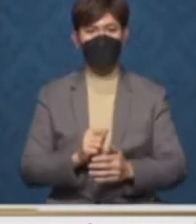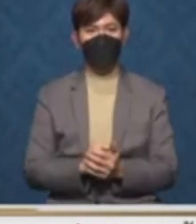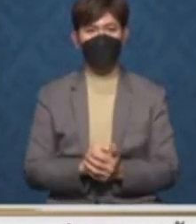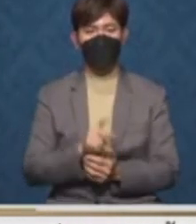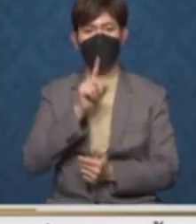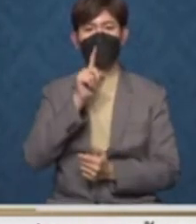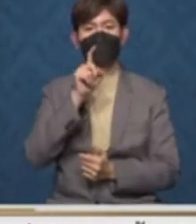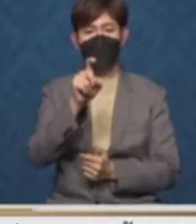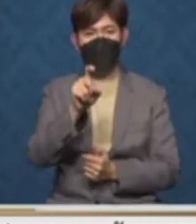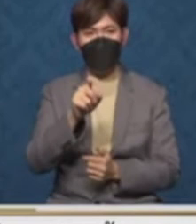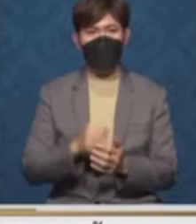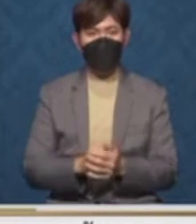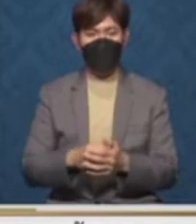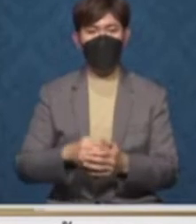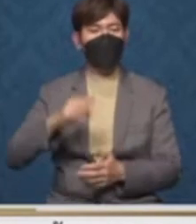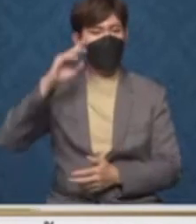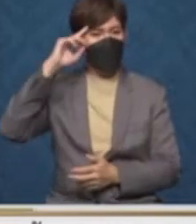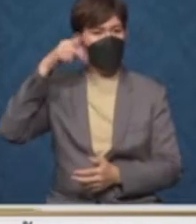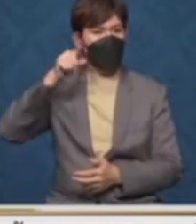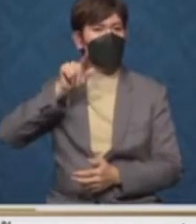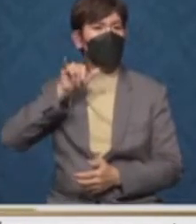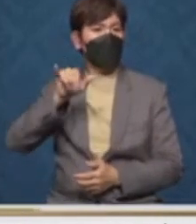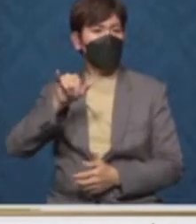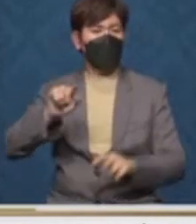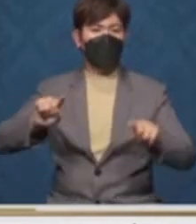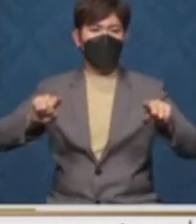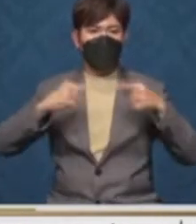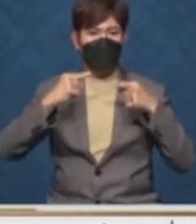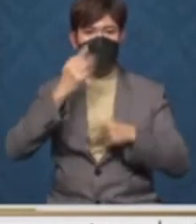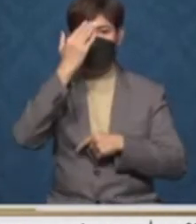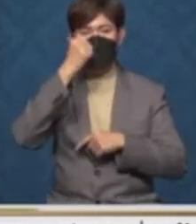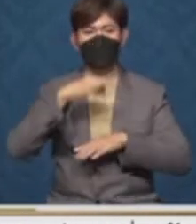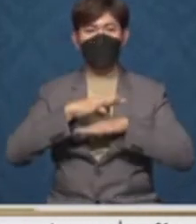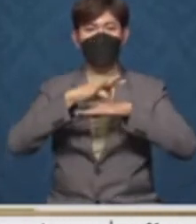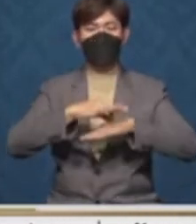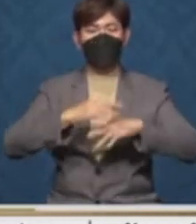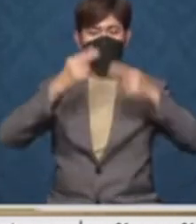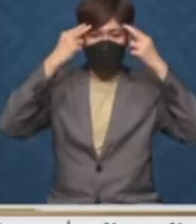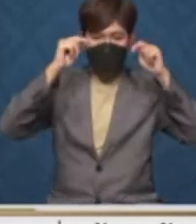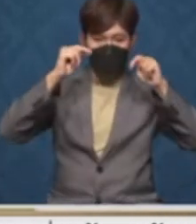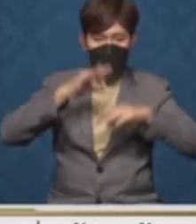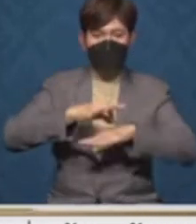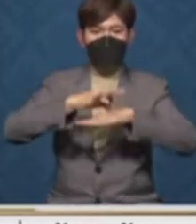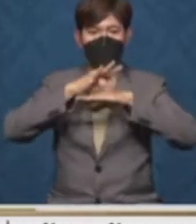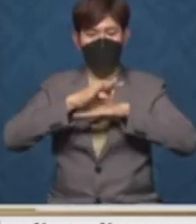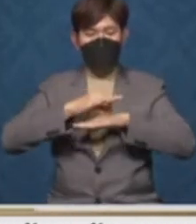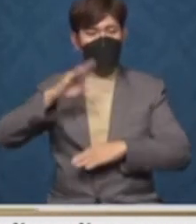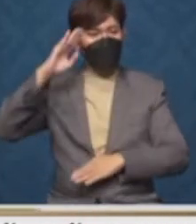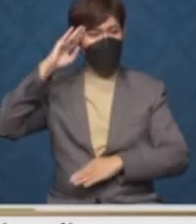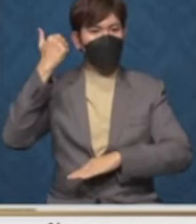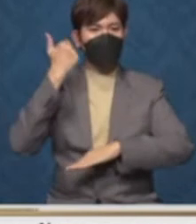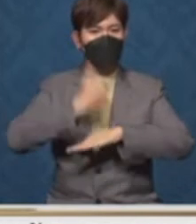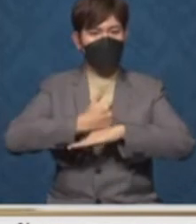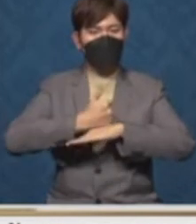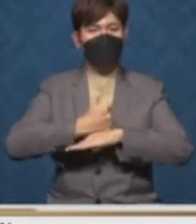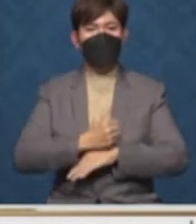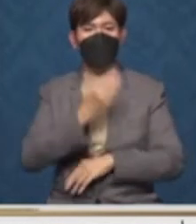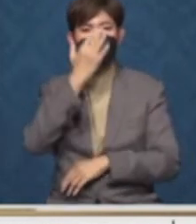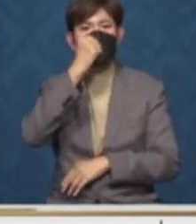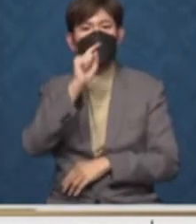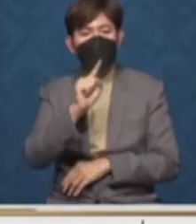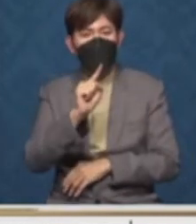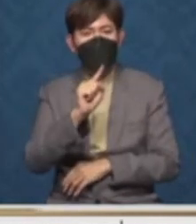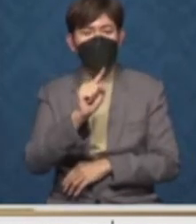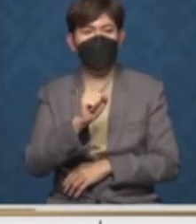ามเนี่ยที่ประยุทธ์จะต้องตอบในฐานะนายกรัฐมนตรีและรัฐมนตรีกลาโหมทำไมกองทัพเรือเนี่ยจ